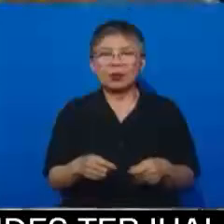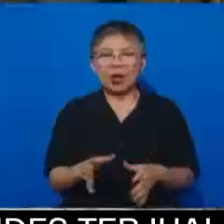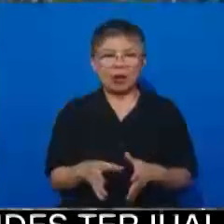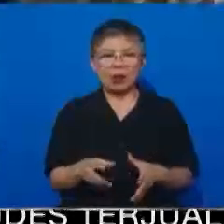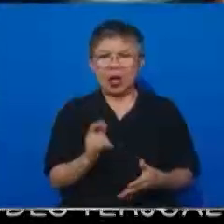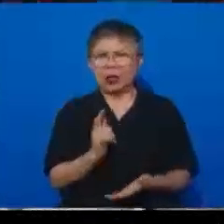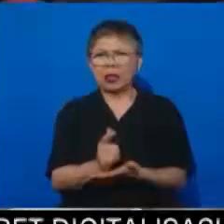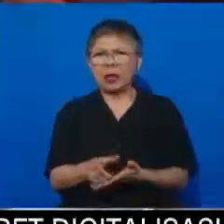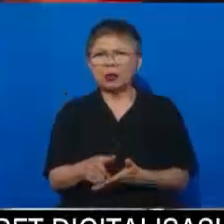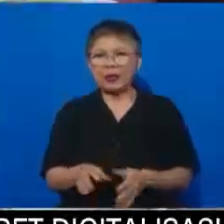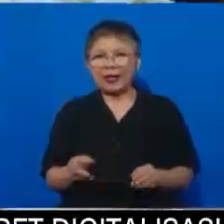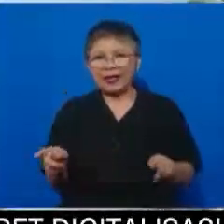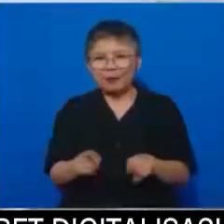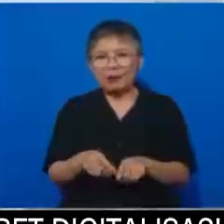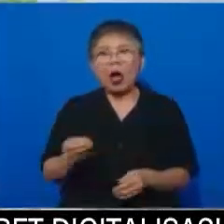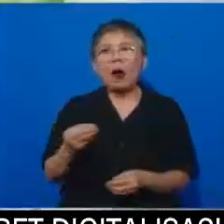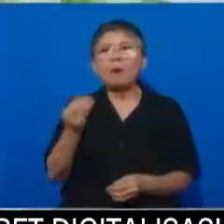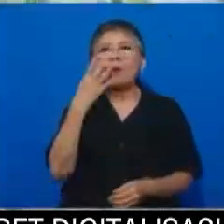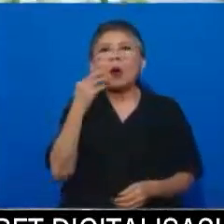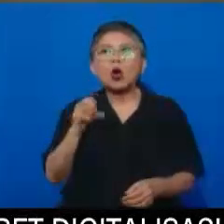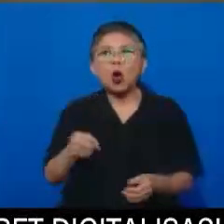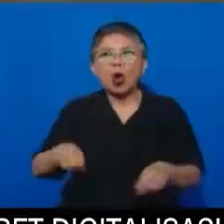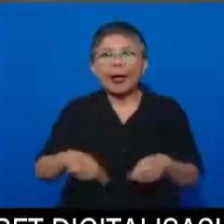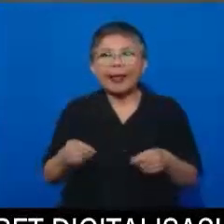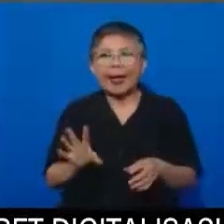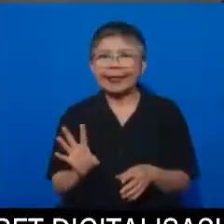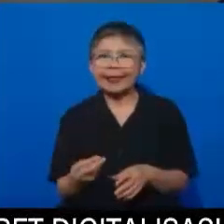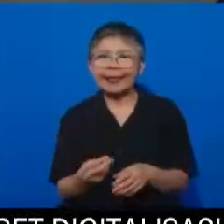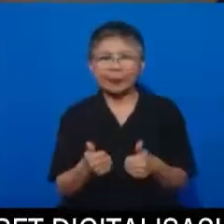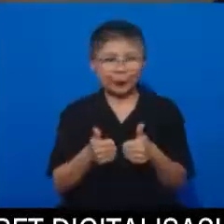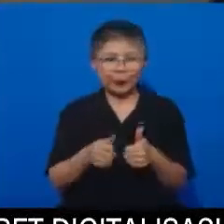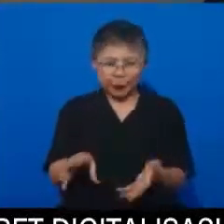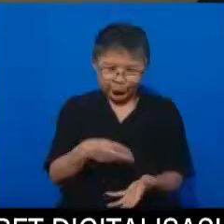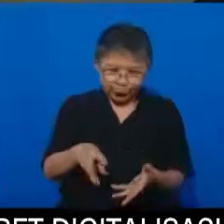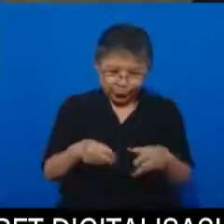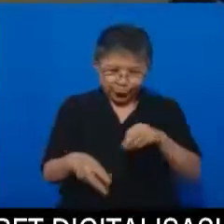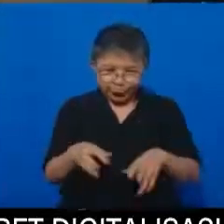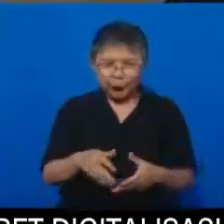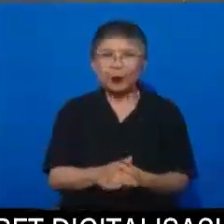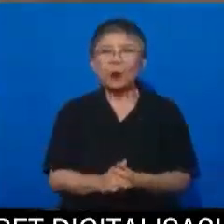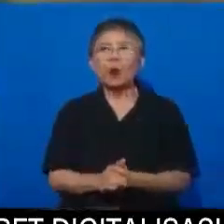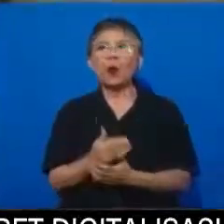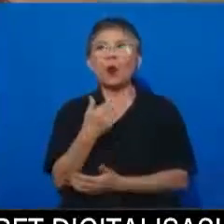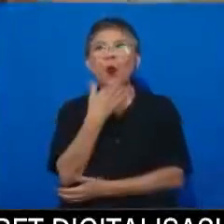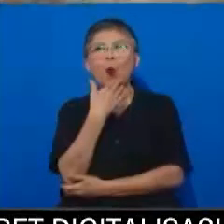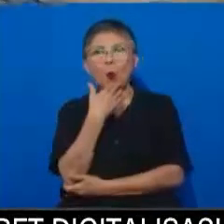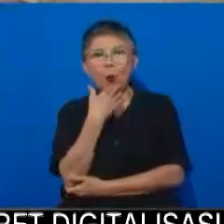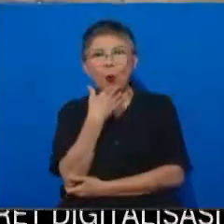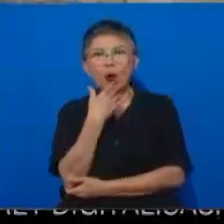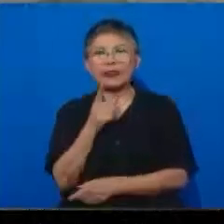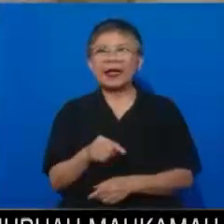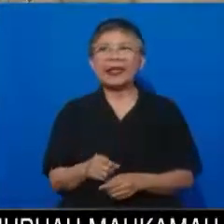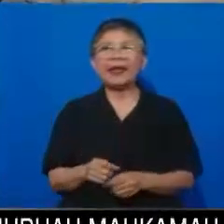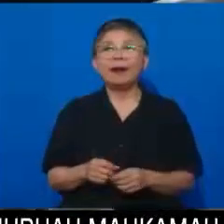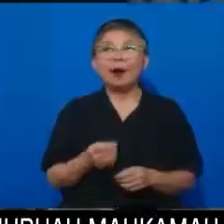disajikan disandingkan dengan bawang goreng yang n Oh jadi maksudnya itu masak belutnya belum sempurna Ya